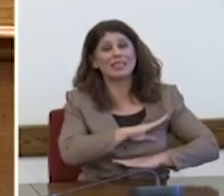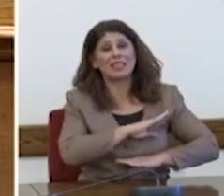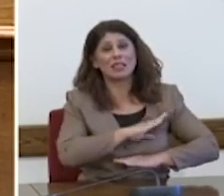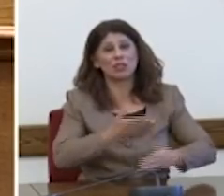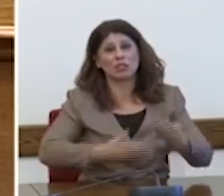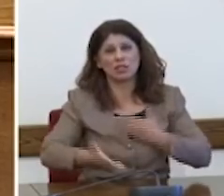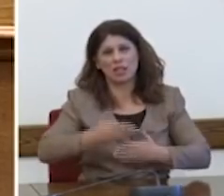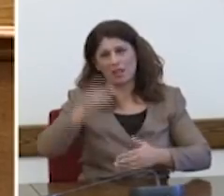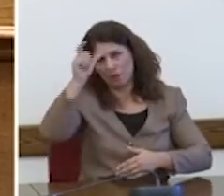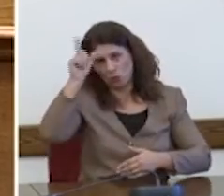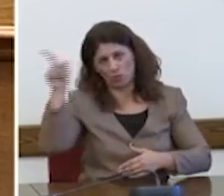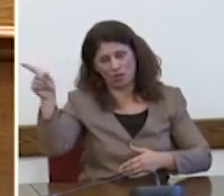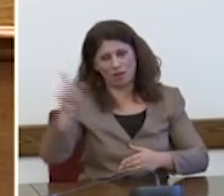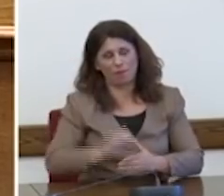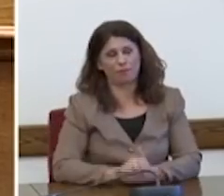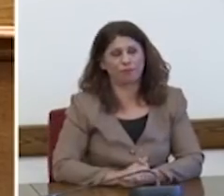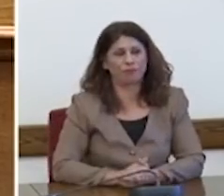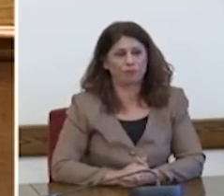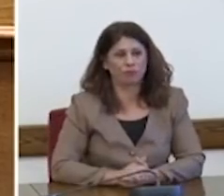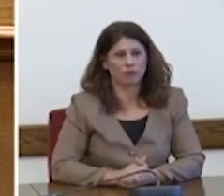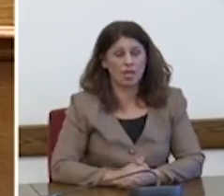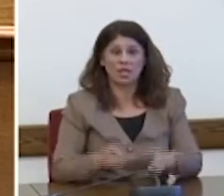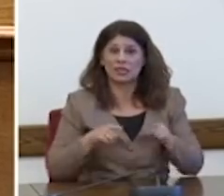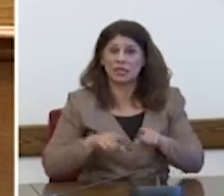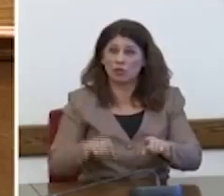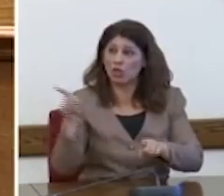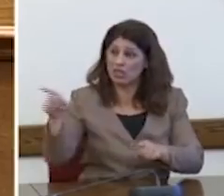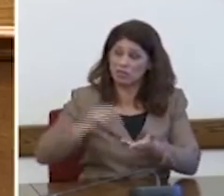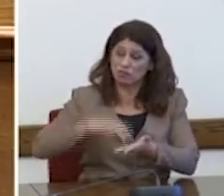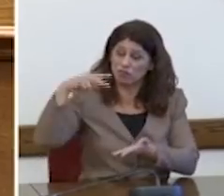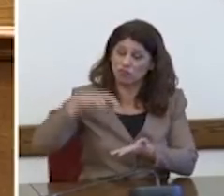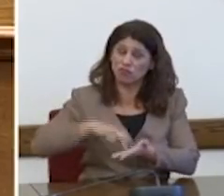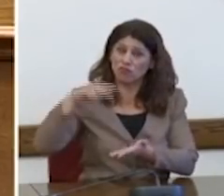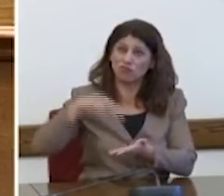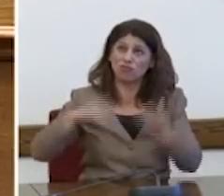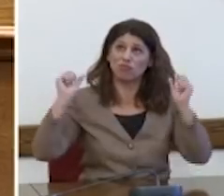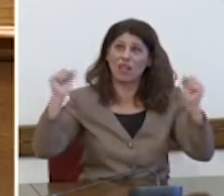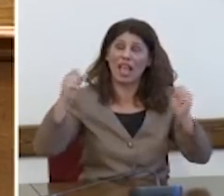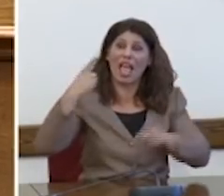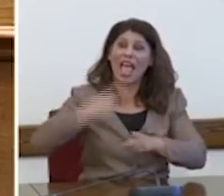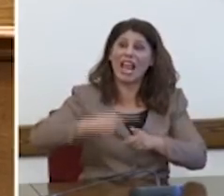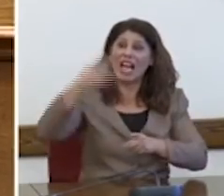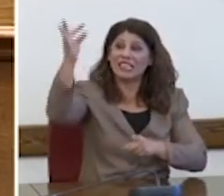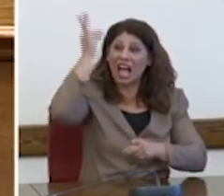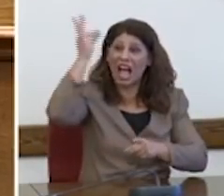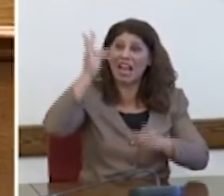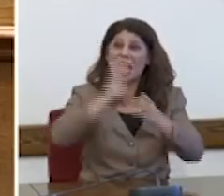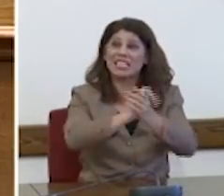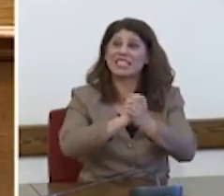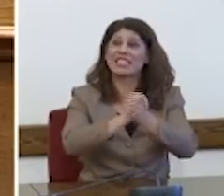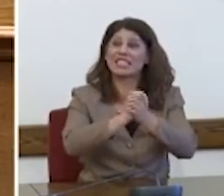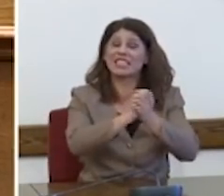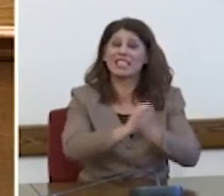την Τουρκία. Την ίδια ώρα που εσείς πανηγυρίζετε για το Ελλάς-Γαλλία συμμαχία, ο Γάλλος